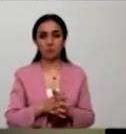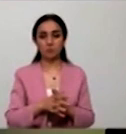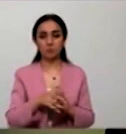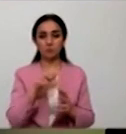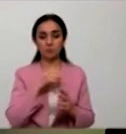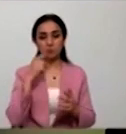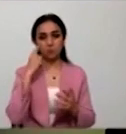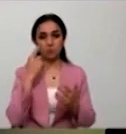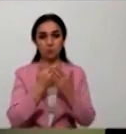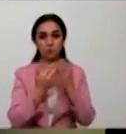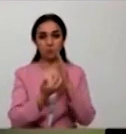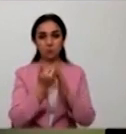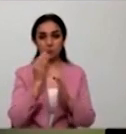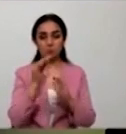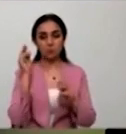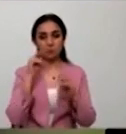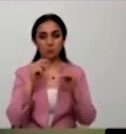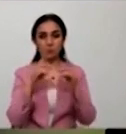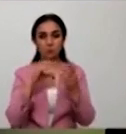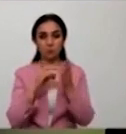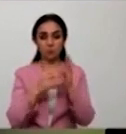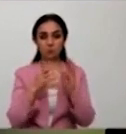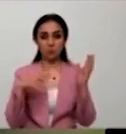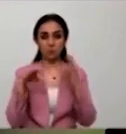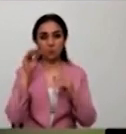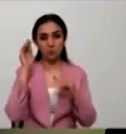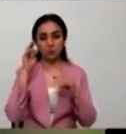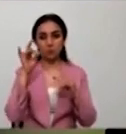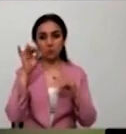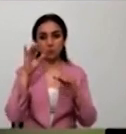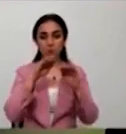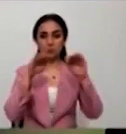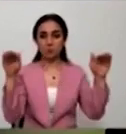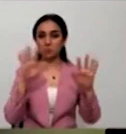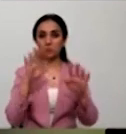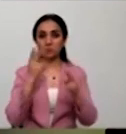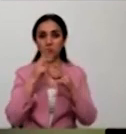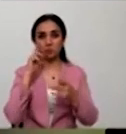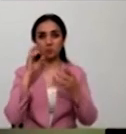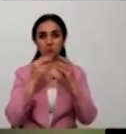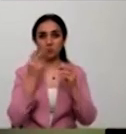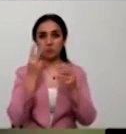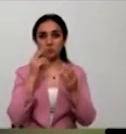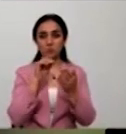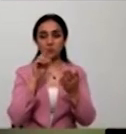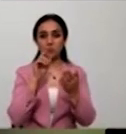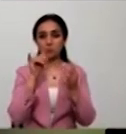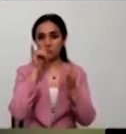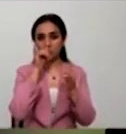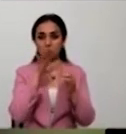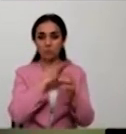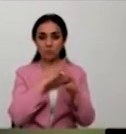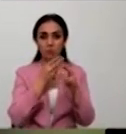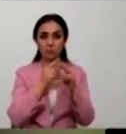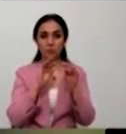O'zlaringizdan misol qilib oladigan bo'lsangiz, sinfda, demak, hamma o'quvchining bo'yi bir xil emas. Bundan xulosa, bu ikkinchi shartimiz mumkin